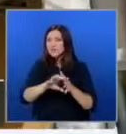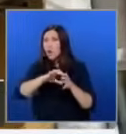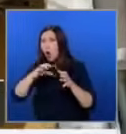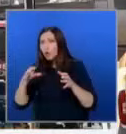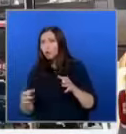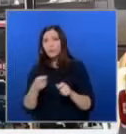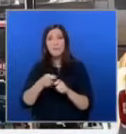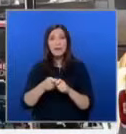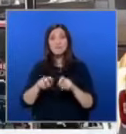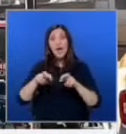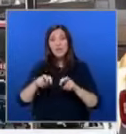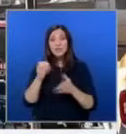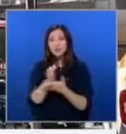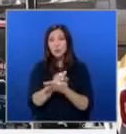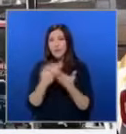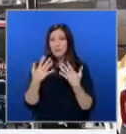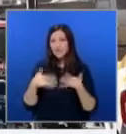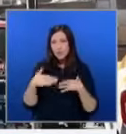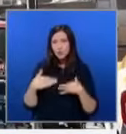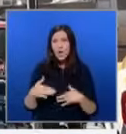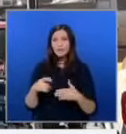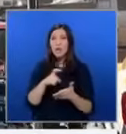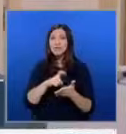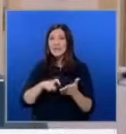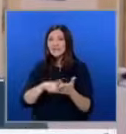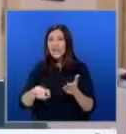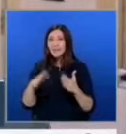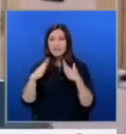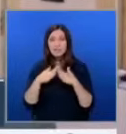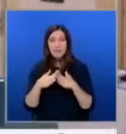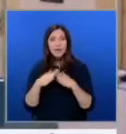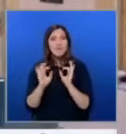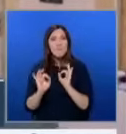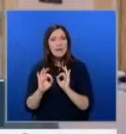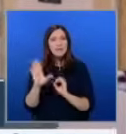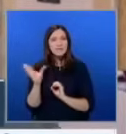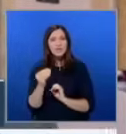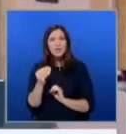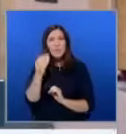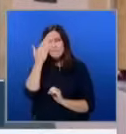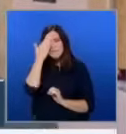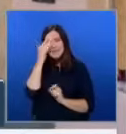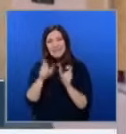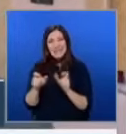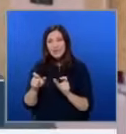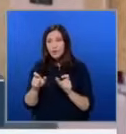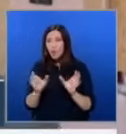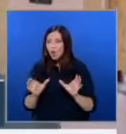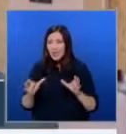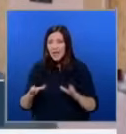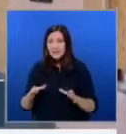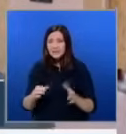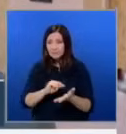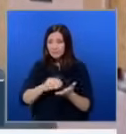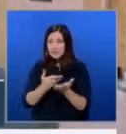отломки, прави се анализ и оценка на състоянието на засегнатите сгради. В момента всички пациенти от отделенията са изписани